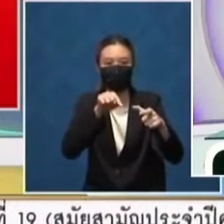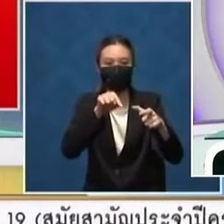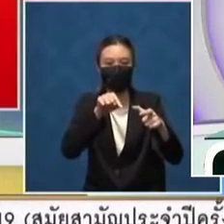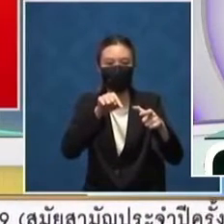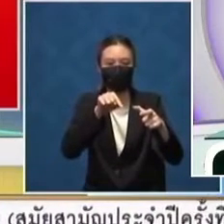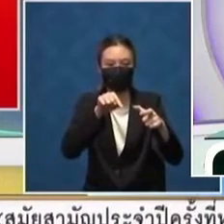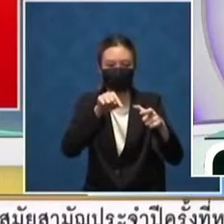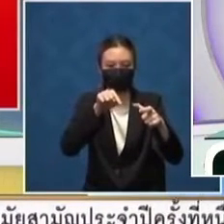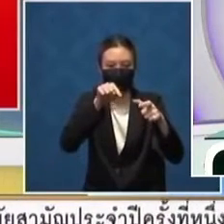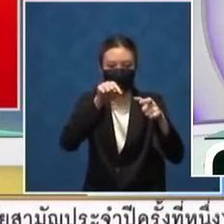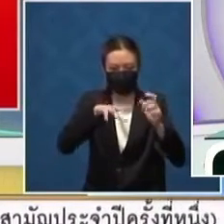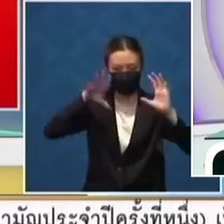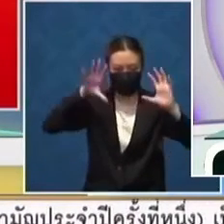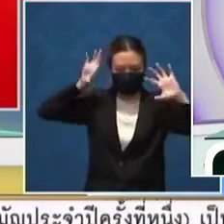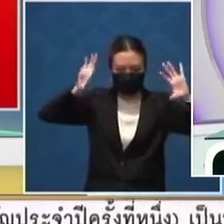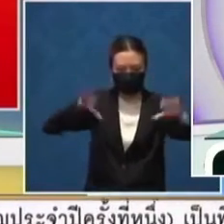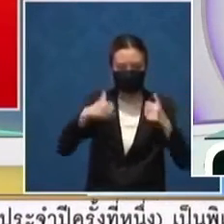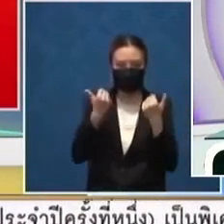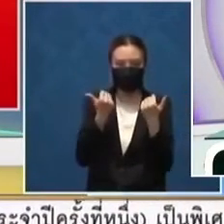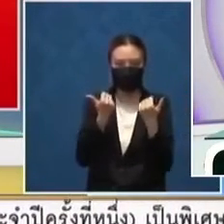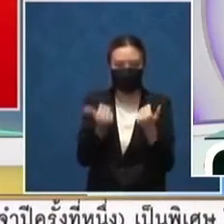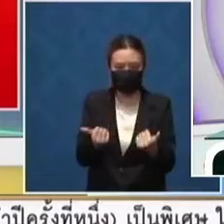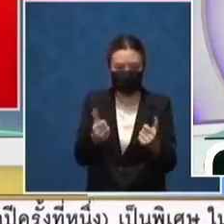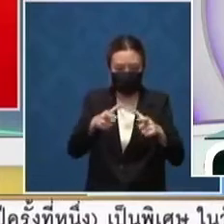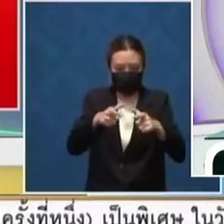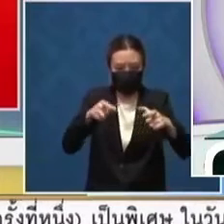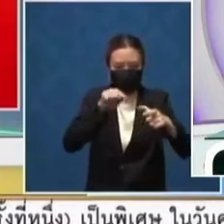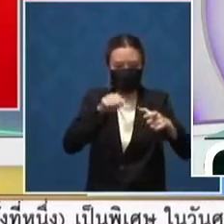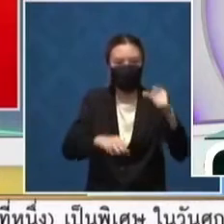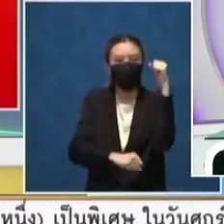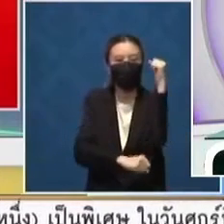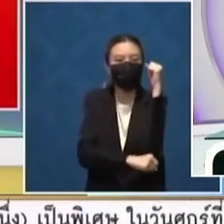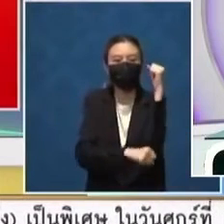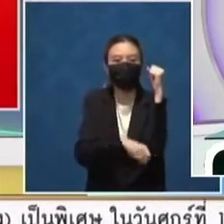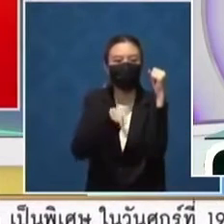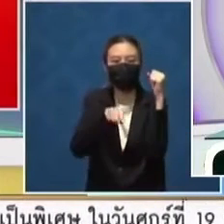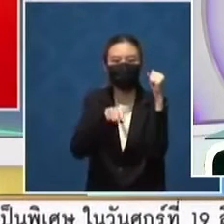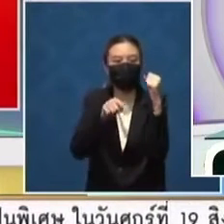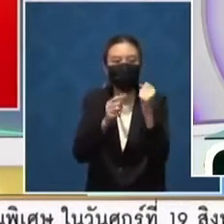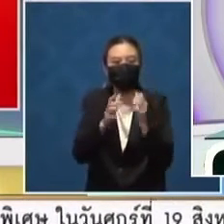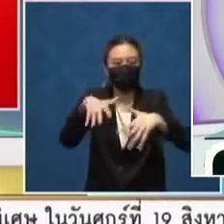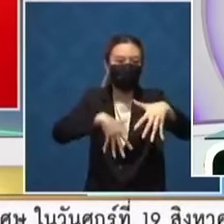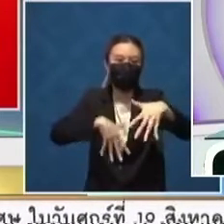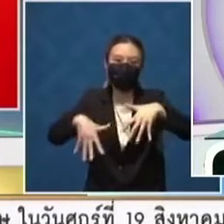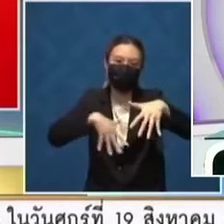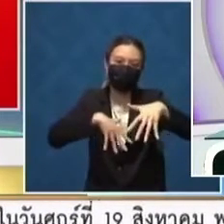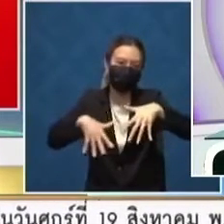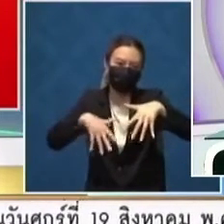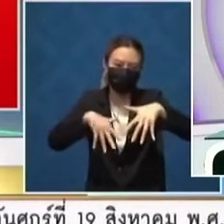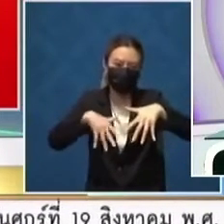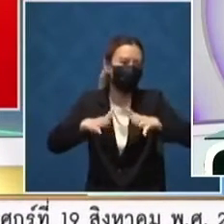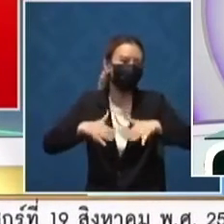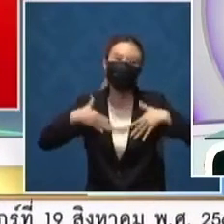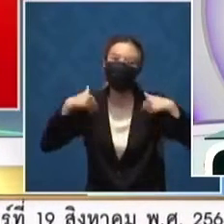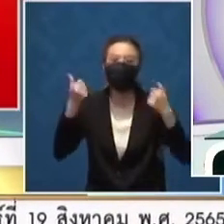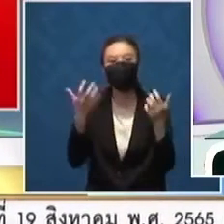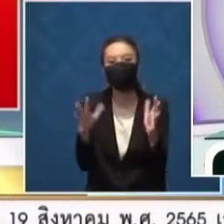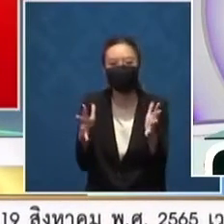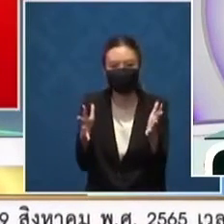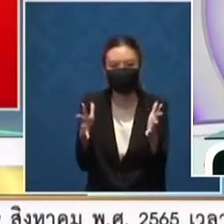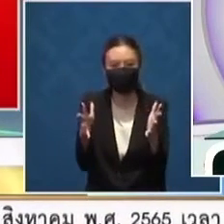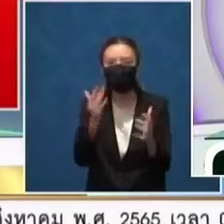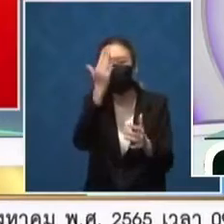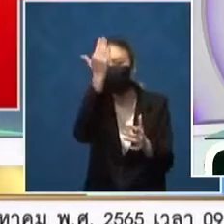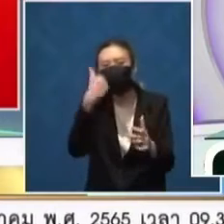รวยอย่างเสมอภาคกันซึ่งในความเป็นจริงแล้วเนี่ยท่านก็พิจารณาดูก็แล้วกันว่ามันจะเกิดขึ้นได้จริงหรือเป